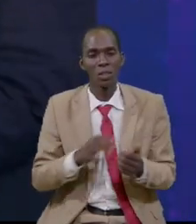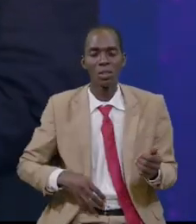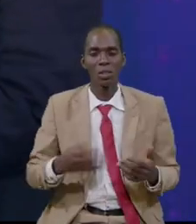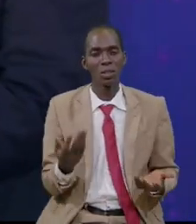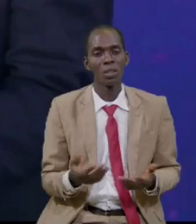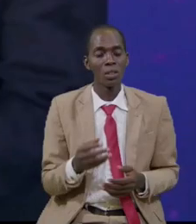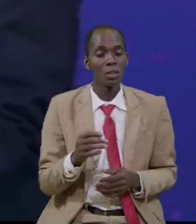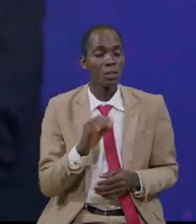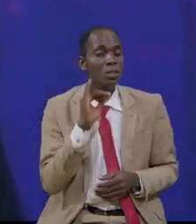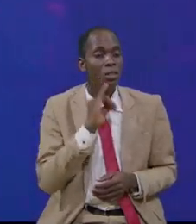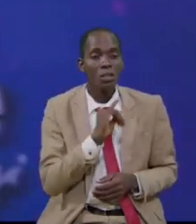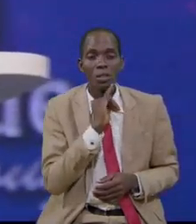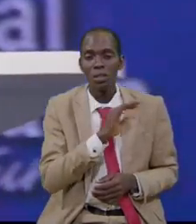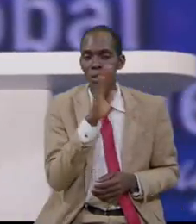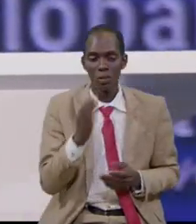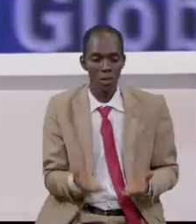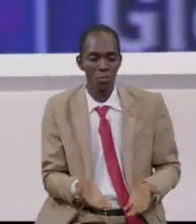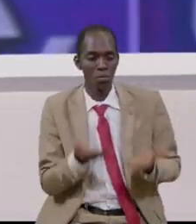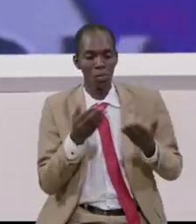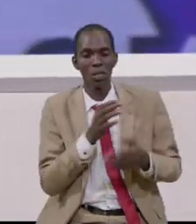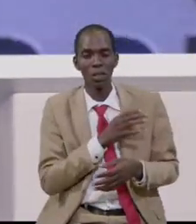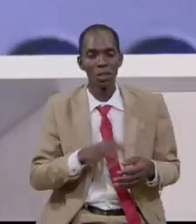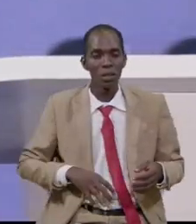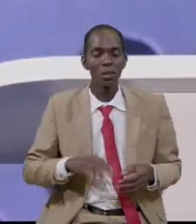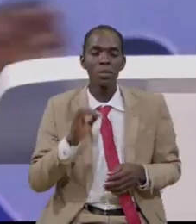crucifié. Israël l'a pas, ou n'a pas établi.